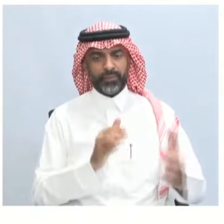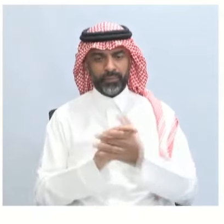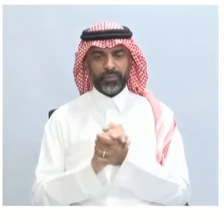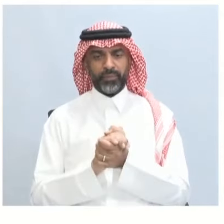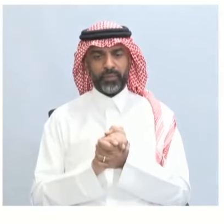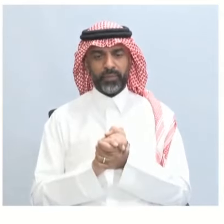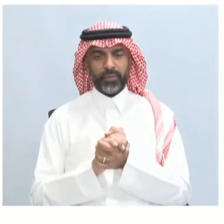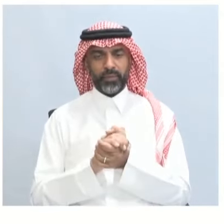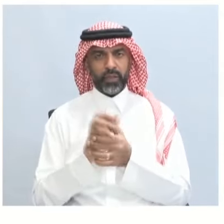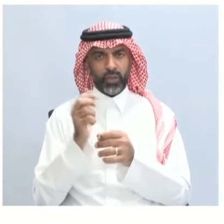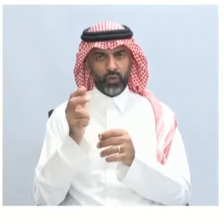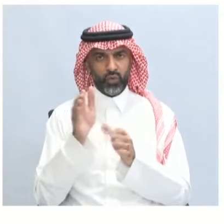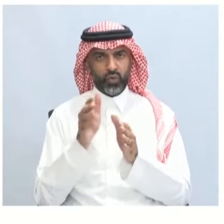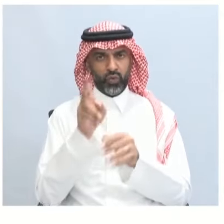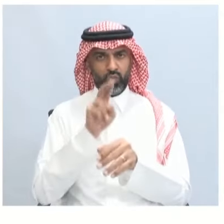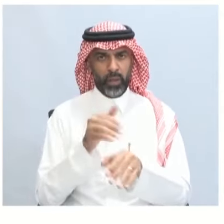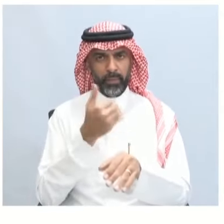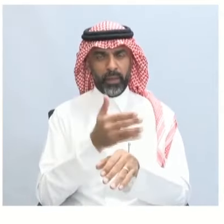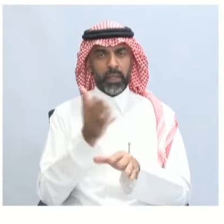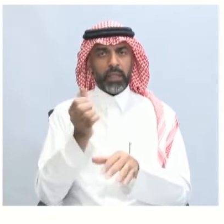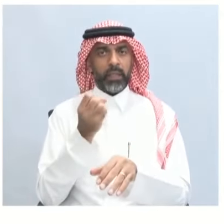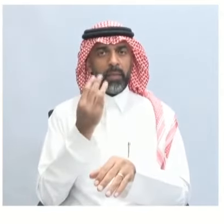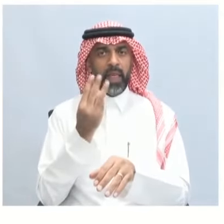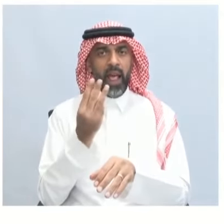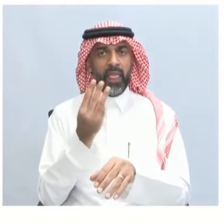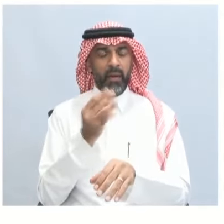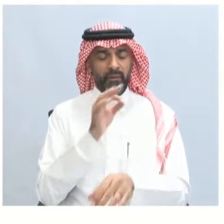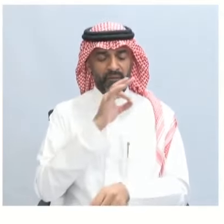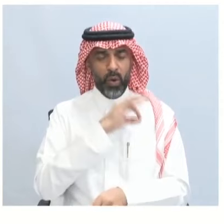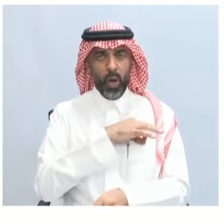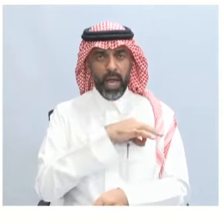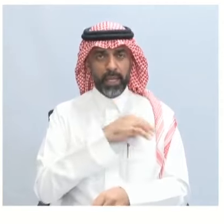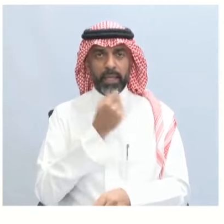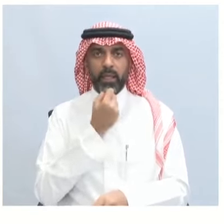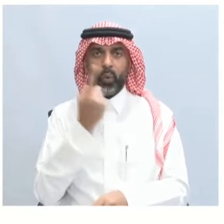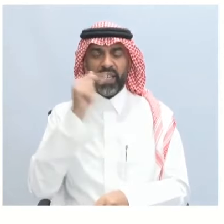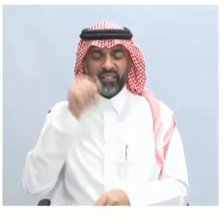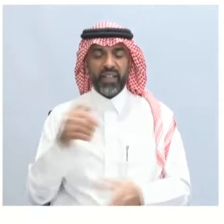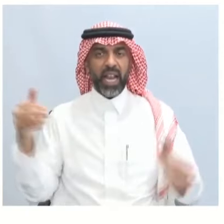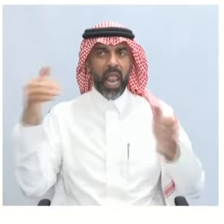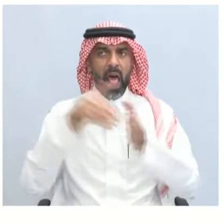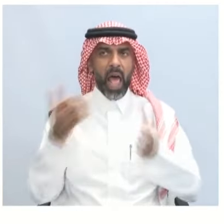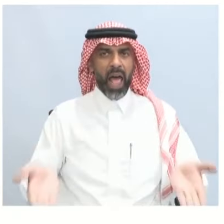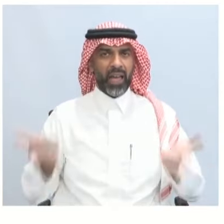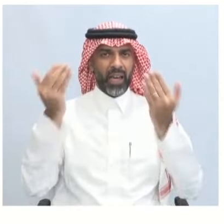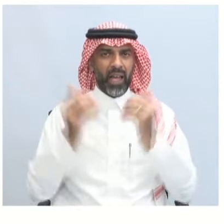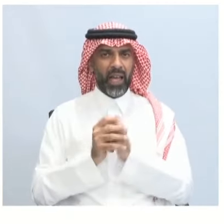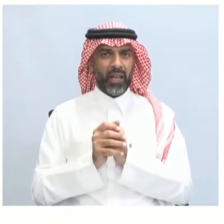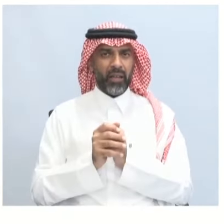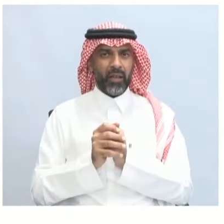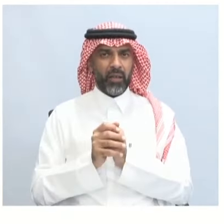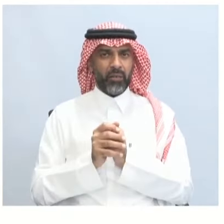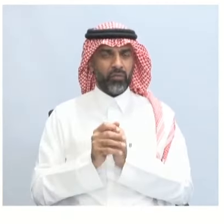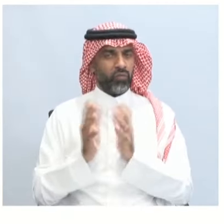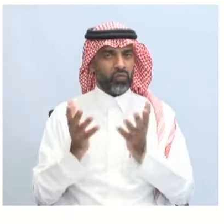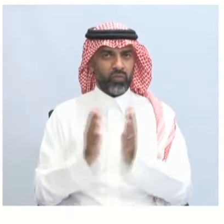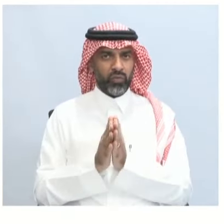السؤال الاخر اذكر ثلاثا من نتائج التوحيد في الاخره من حقق التوحيد ما هي النتائج الذي التي